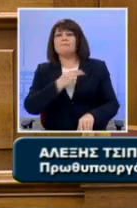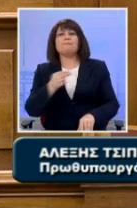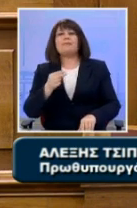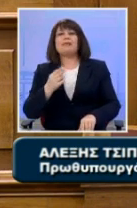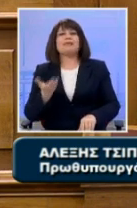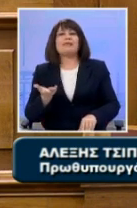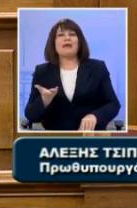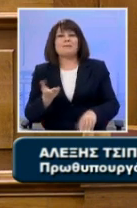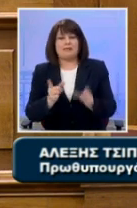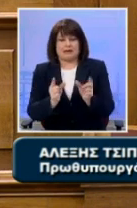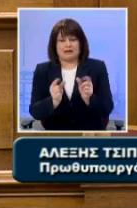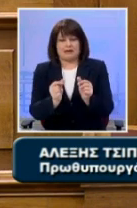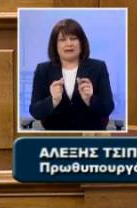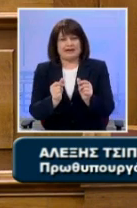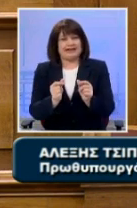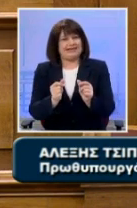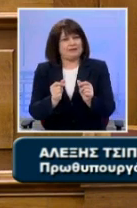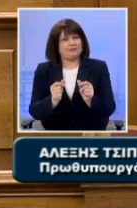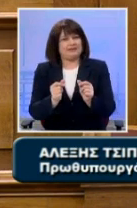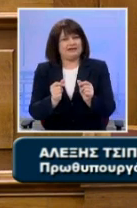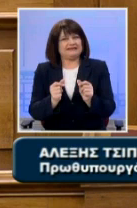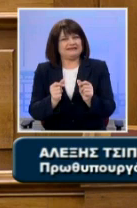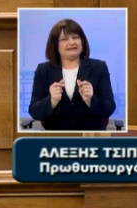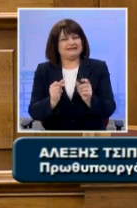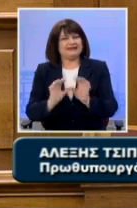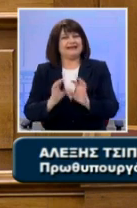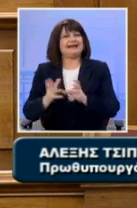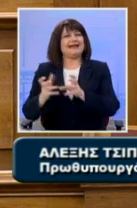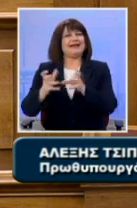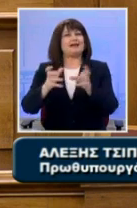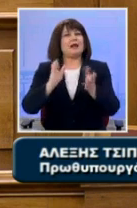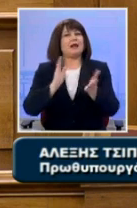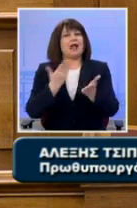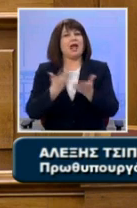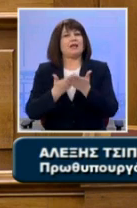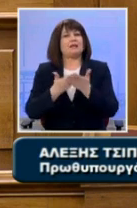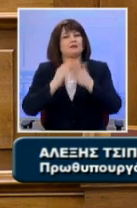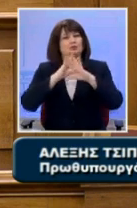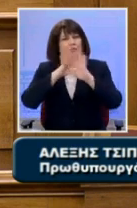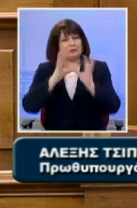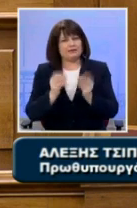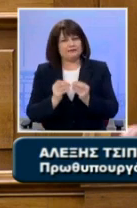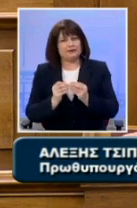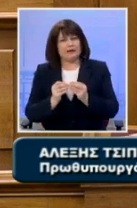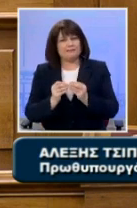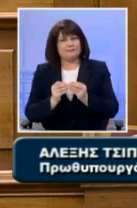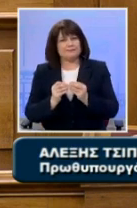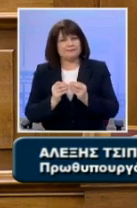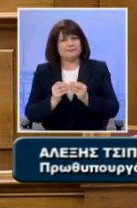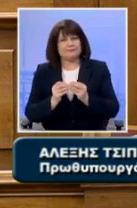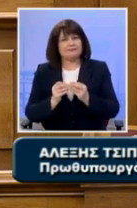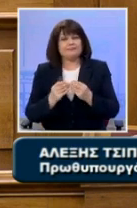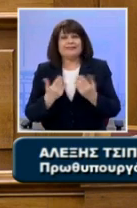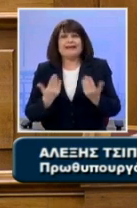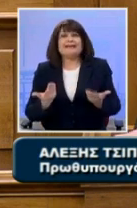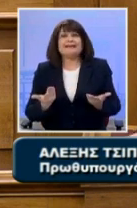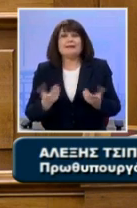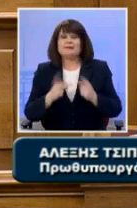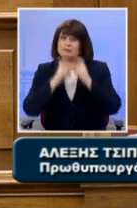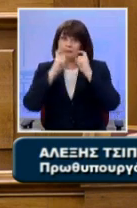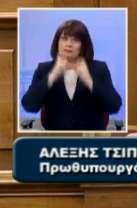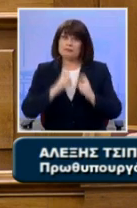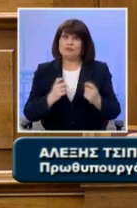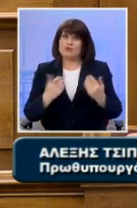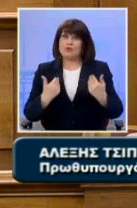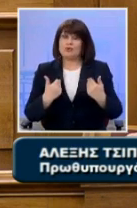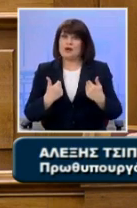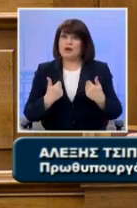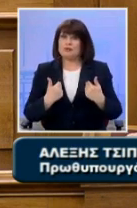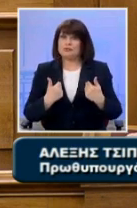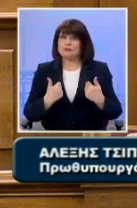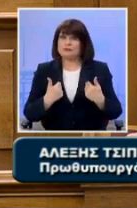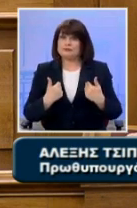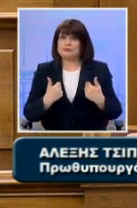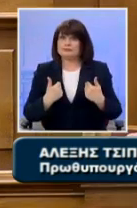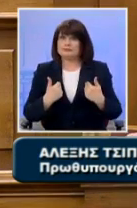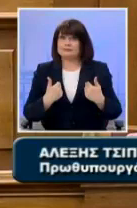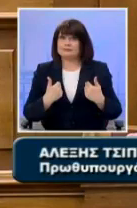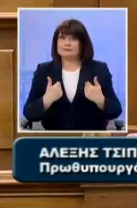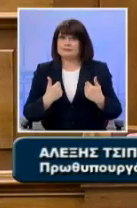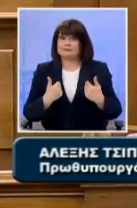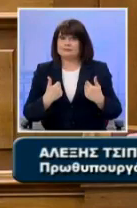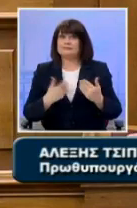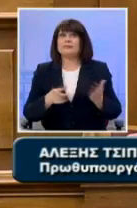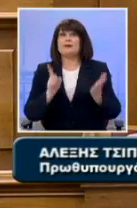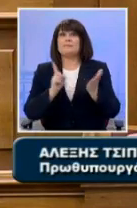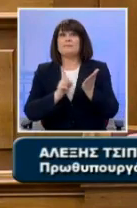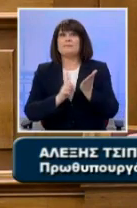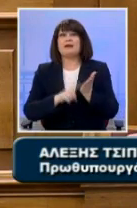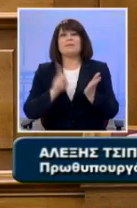της ρύθμισης του ραδιοτηλεοπτικού τοπίου είναι υποχρέωσή μας για την τήρηση